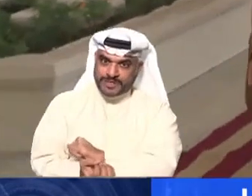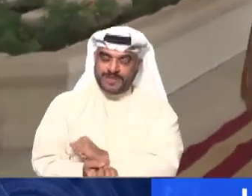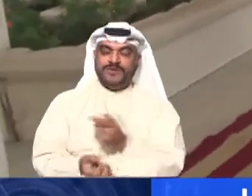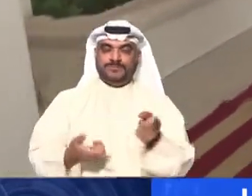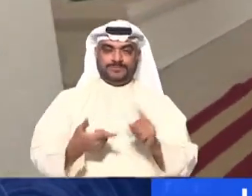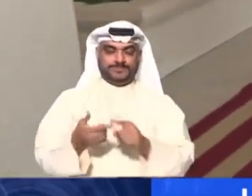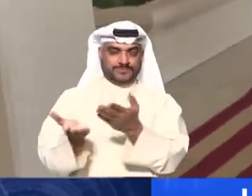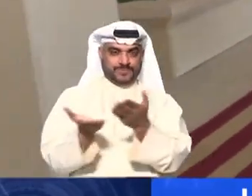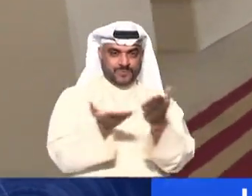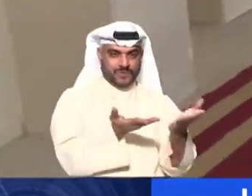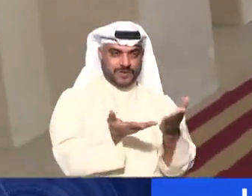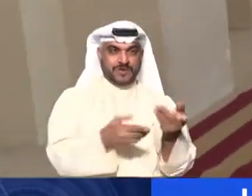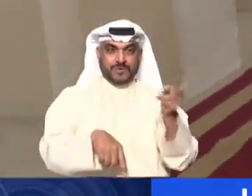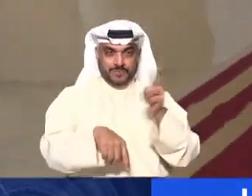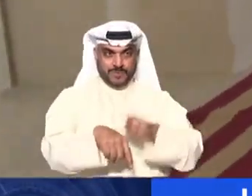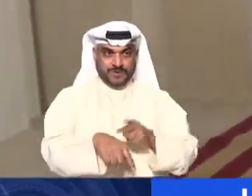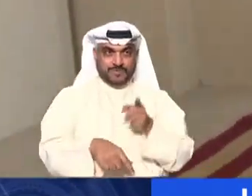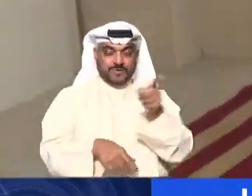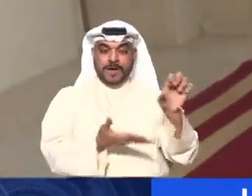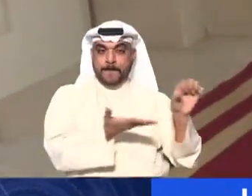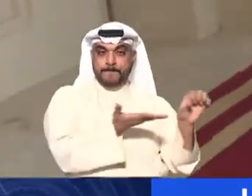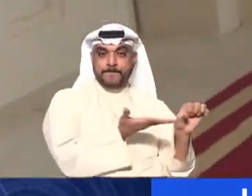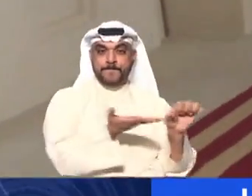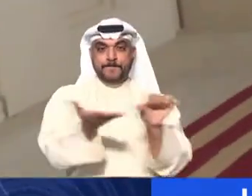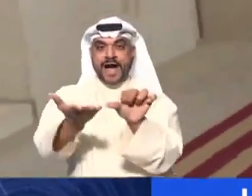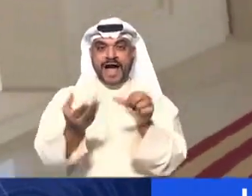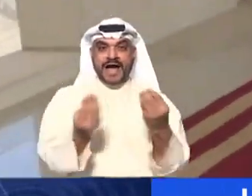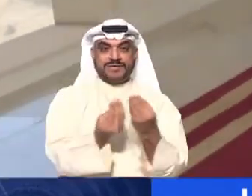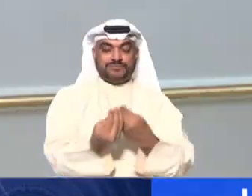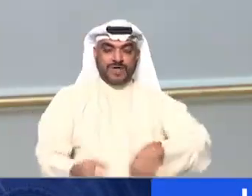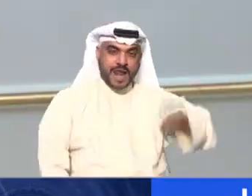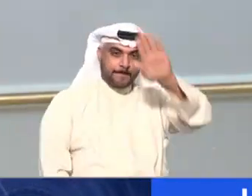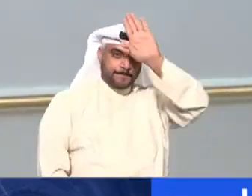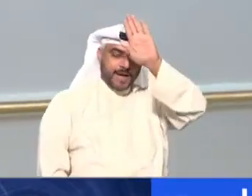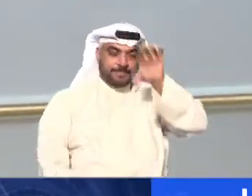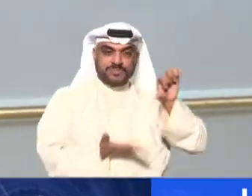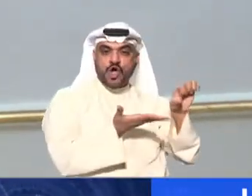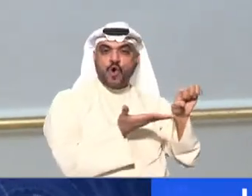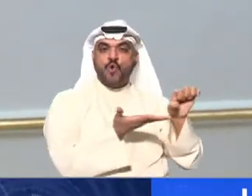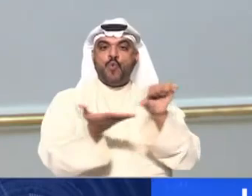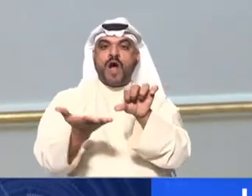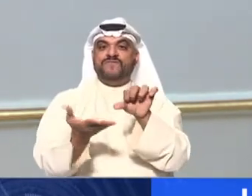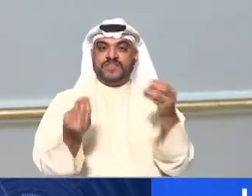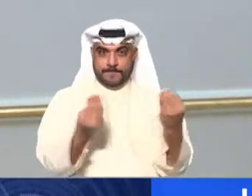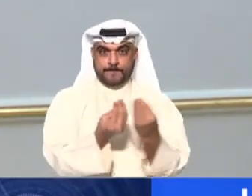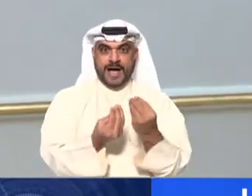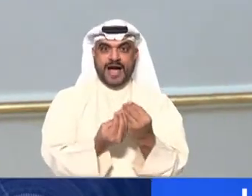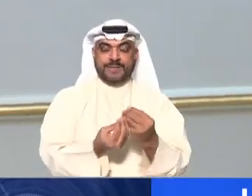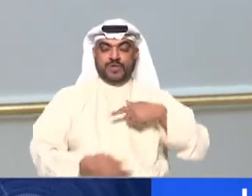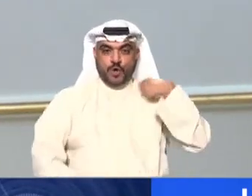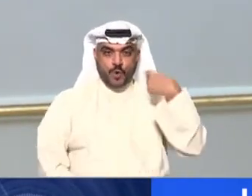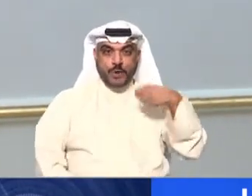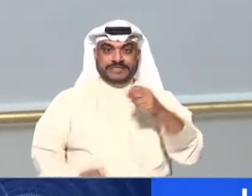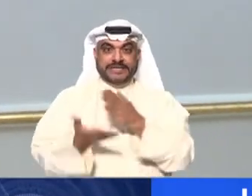أبو الحسن. هذا ويرافق ممثل جلالة الملك وفد يضم معالي